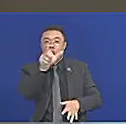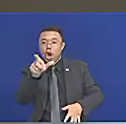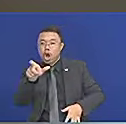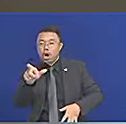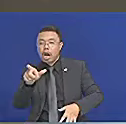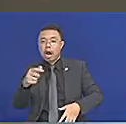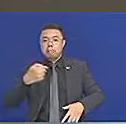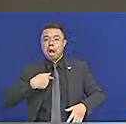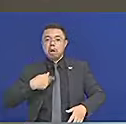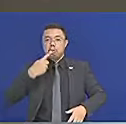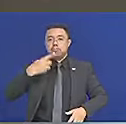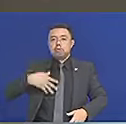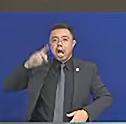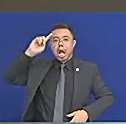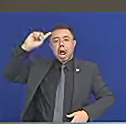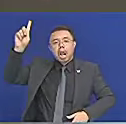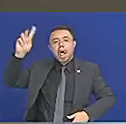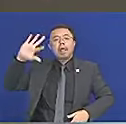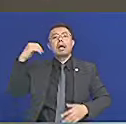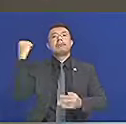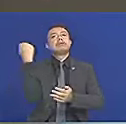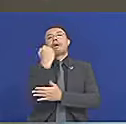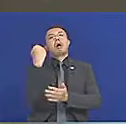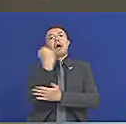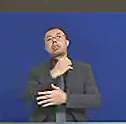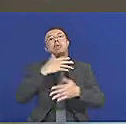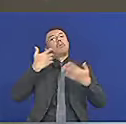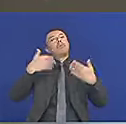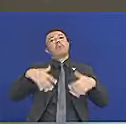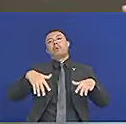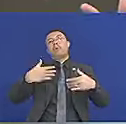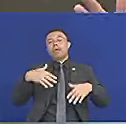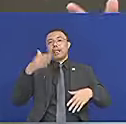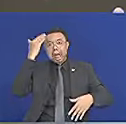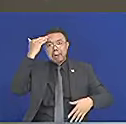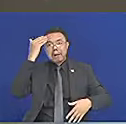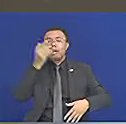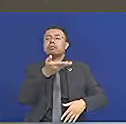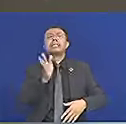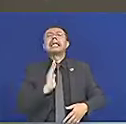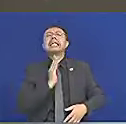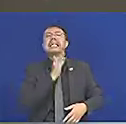itu. Mengaku Allah tapi jahat banget ya. Saudara juga